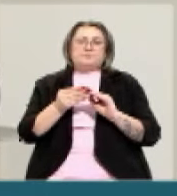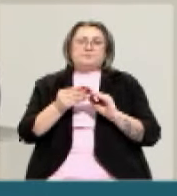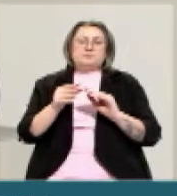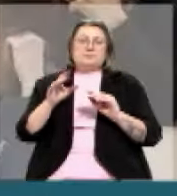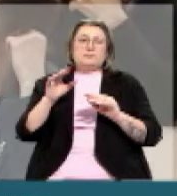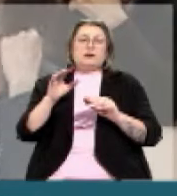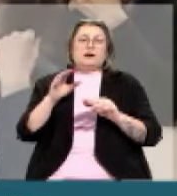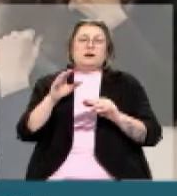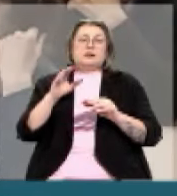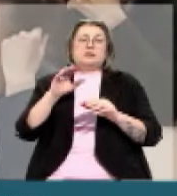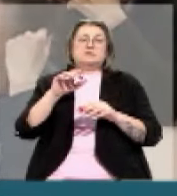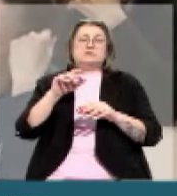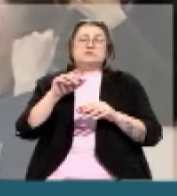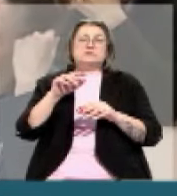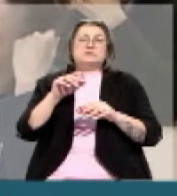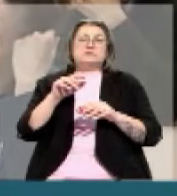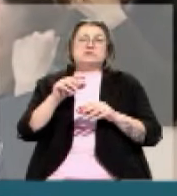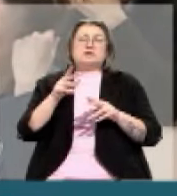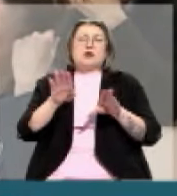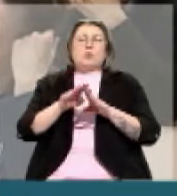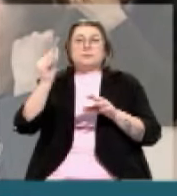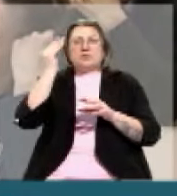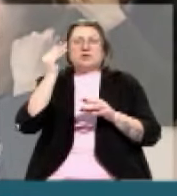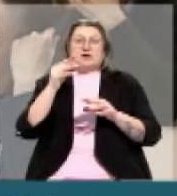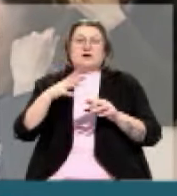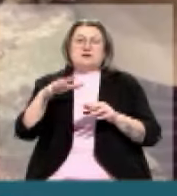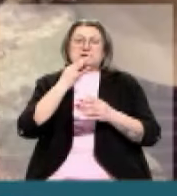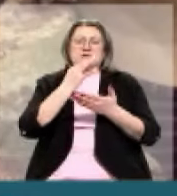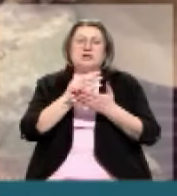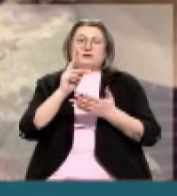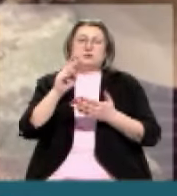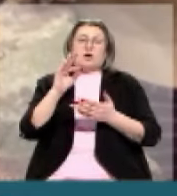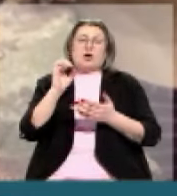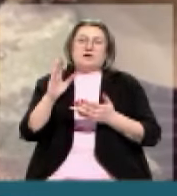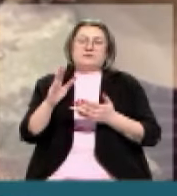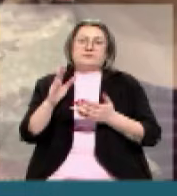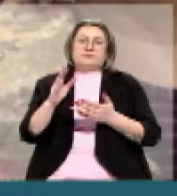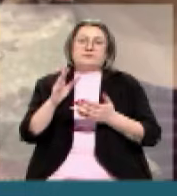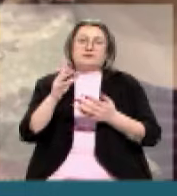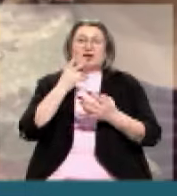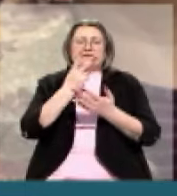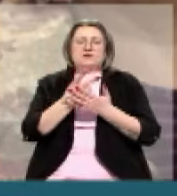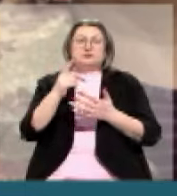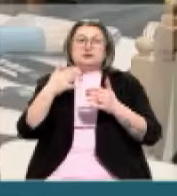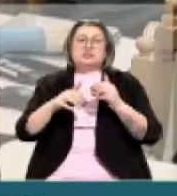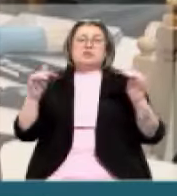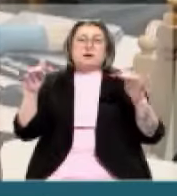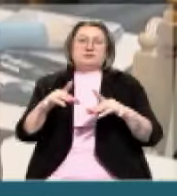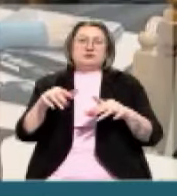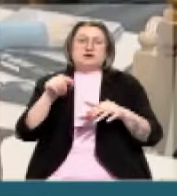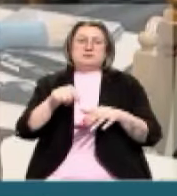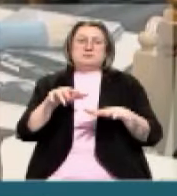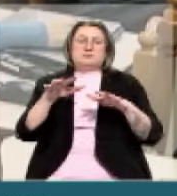болды. Бұл айтпаса да түсінікті жайт. Қасіретті оқиғаға Қасым Жомарт Тоқаев сұхбатында осындай пікір білдірді. Алаңға жиналғандардың